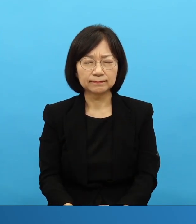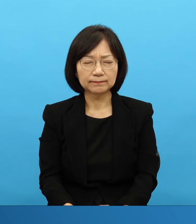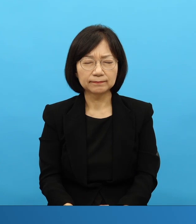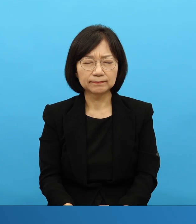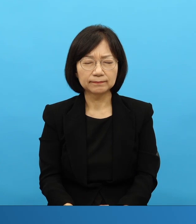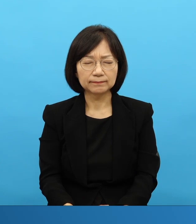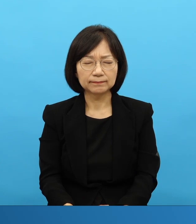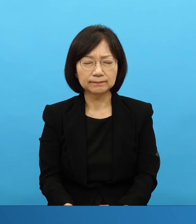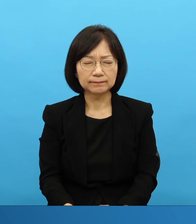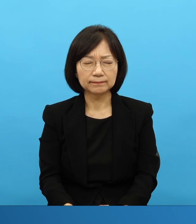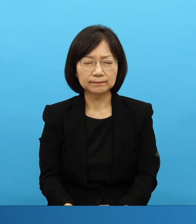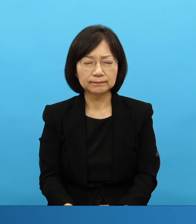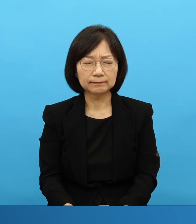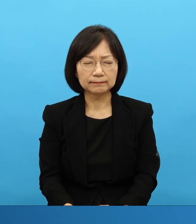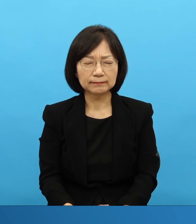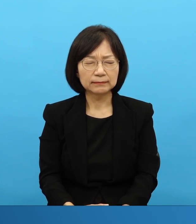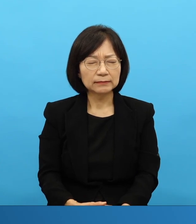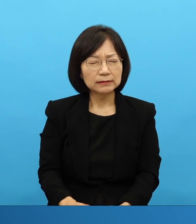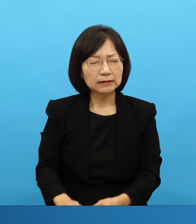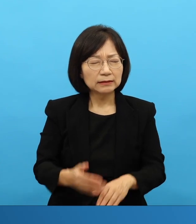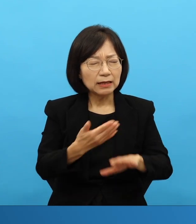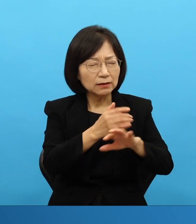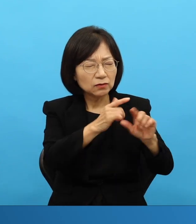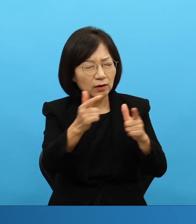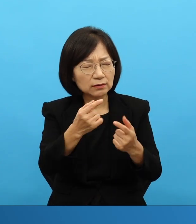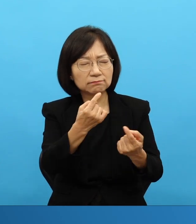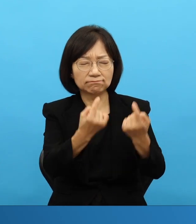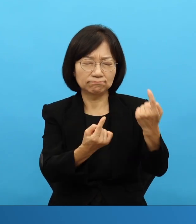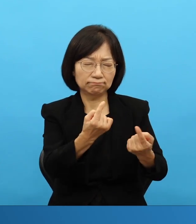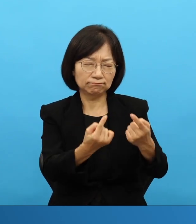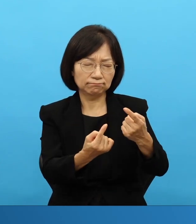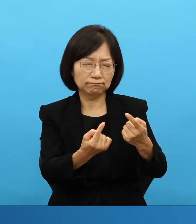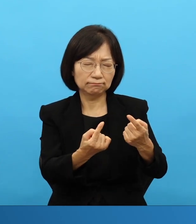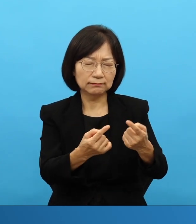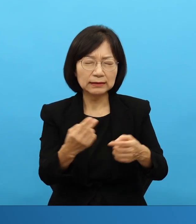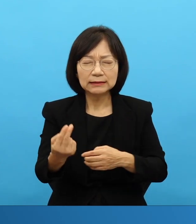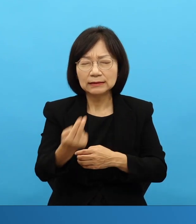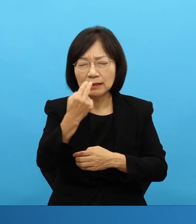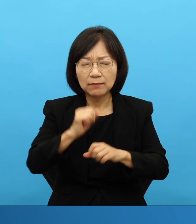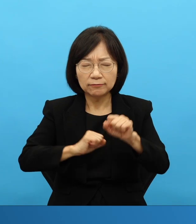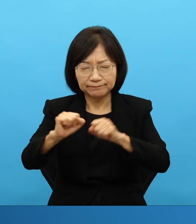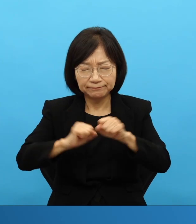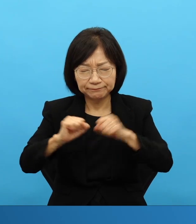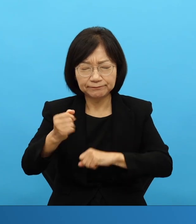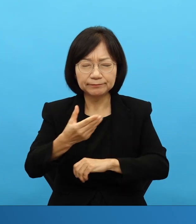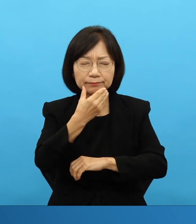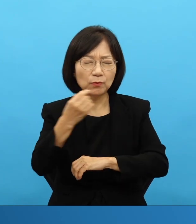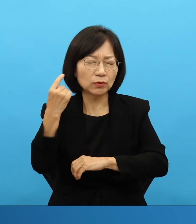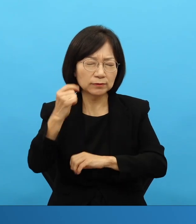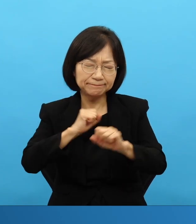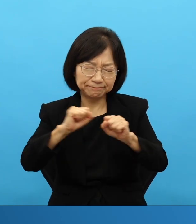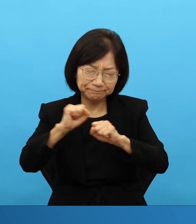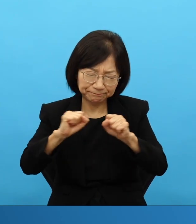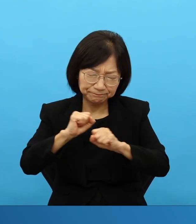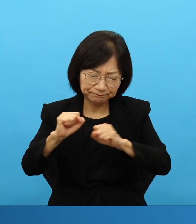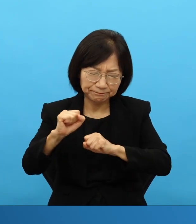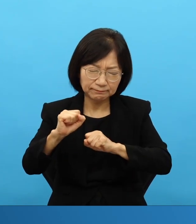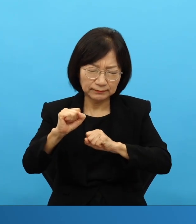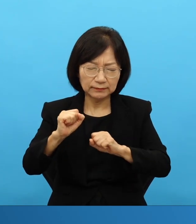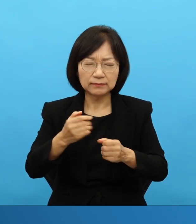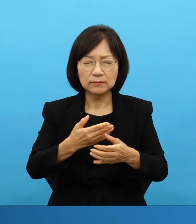회복하시고 준비하신 전도자로 살아가게 하신 것을 감사를 드립니다. Lord, Christ fulfilled all things upon the cross when we were in the midst of